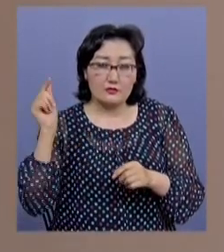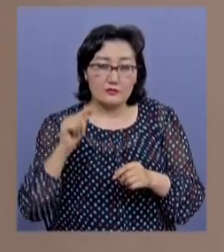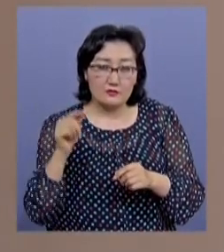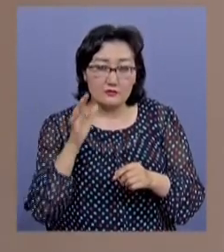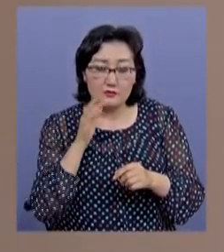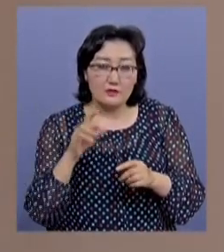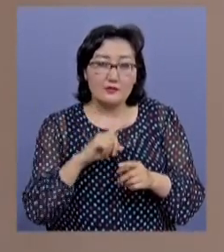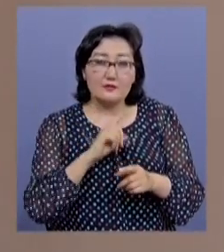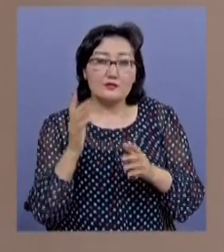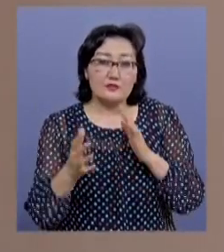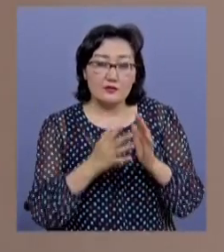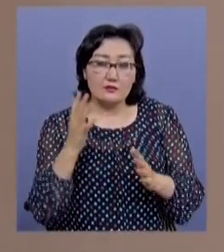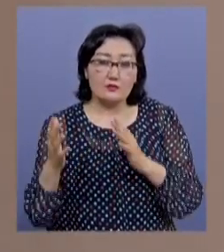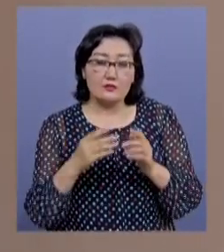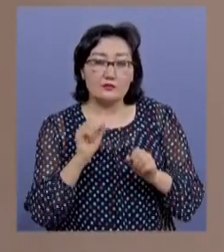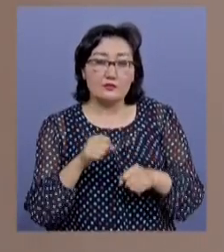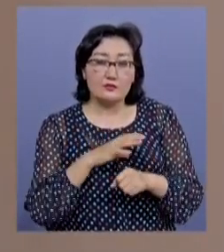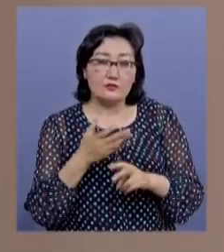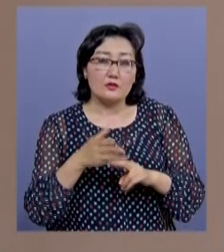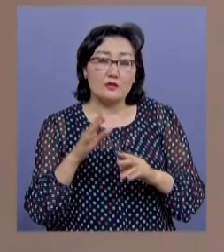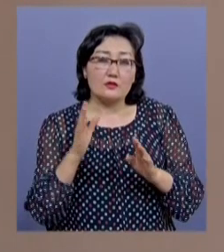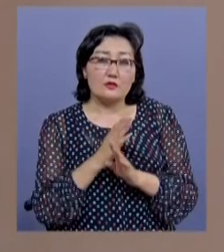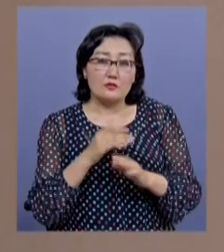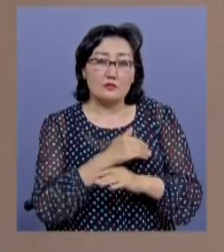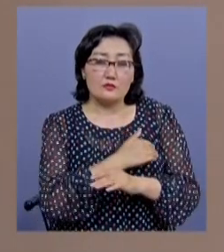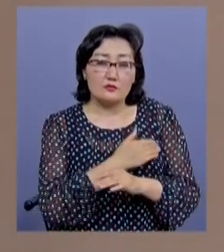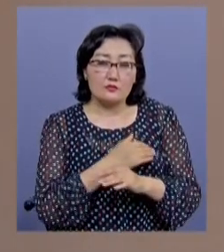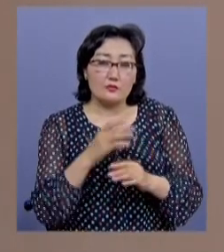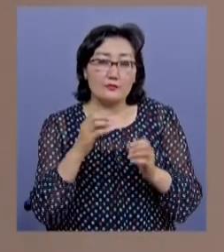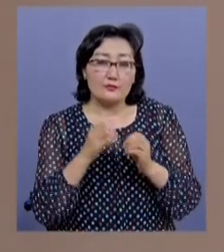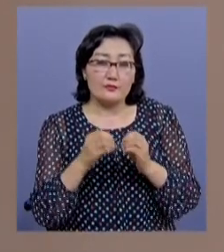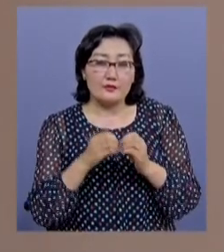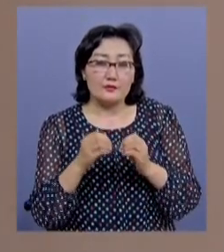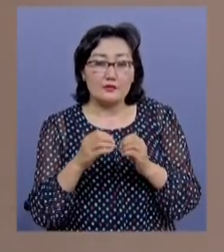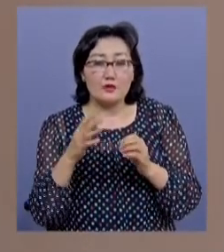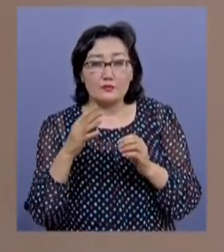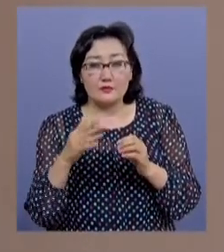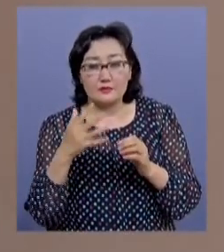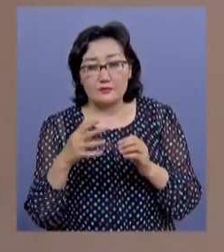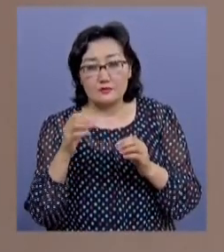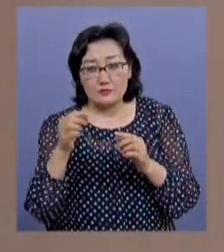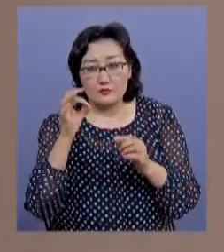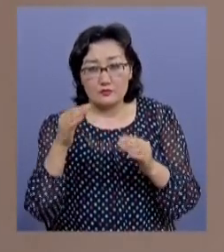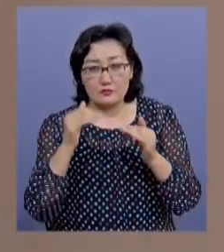кезінде жел соғуы мүмкін. Ауа температурасы қалаға қарағанда 5-10 градусқа төмен болады.